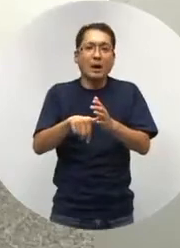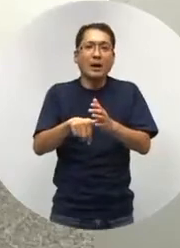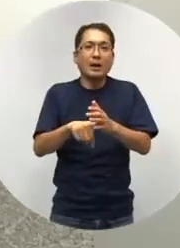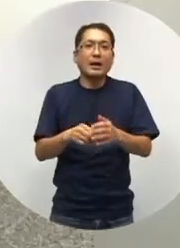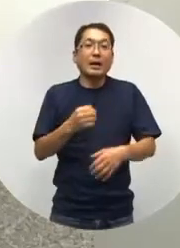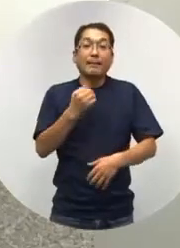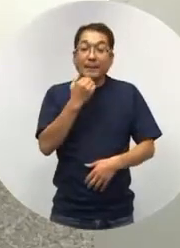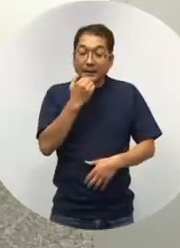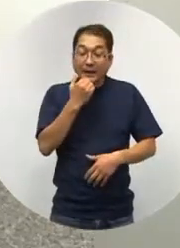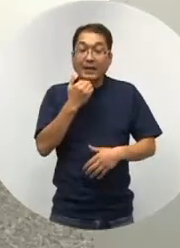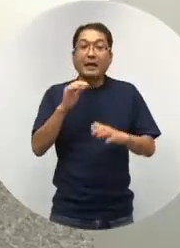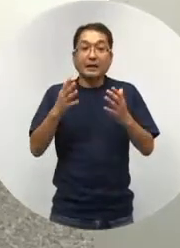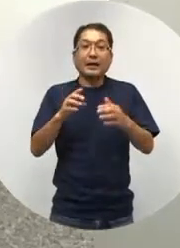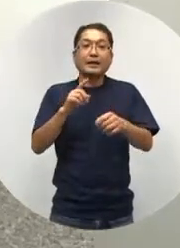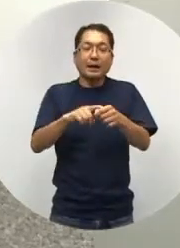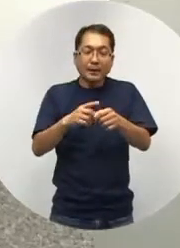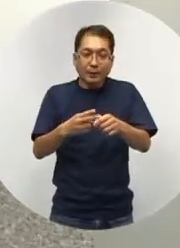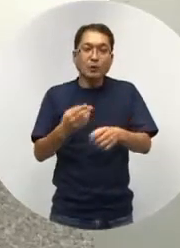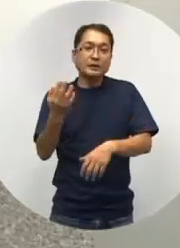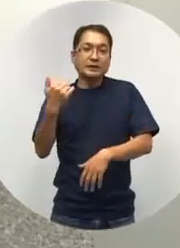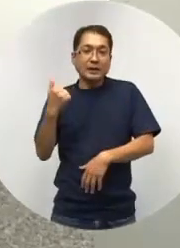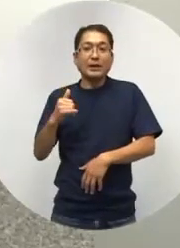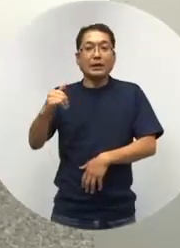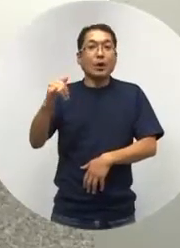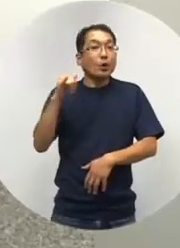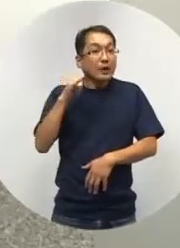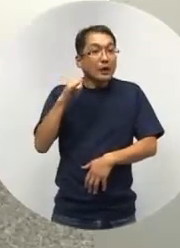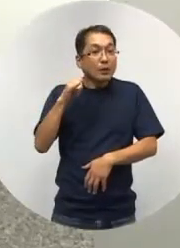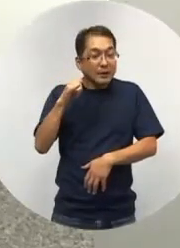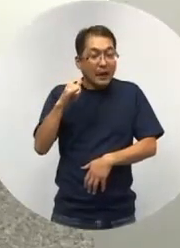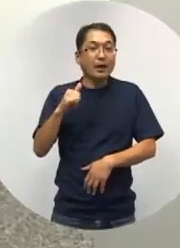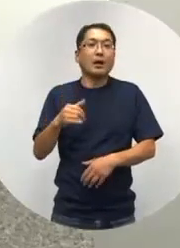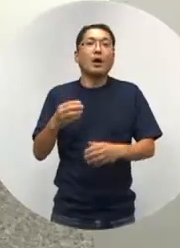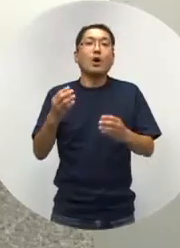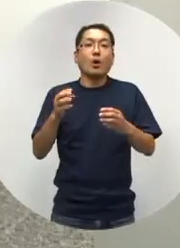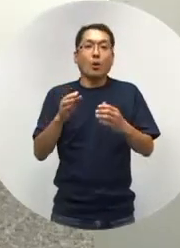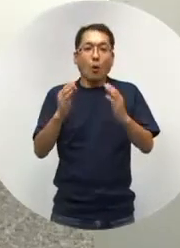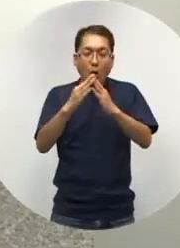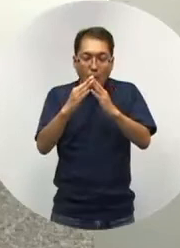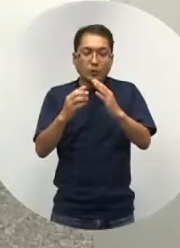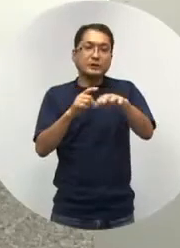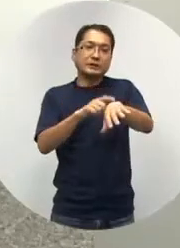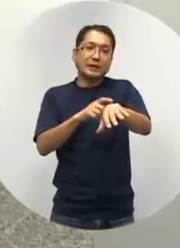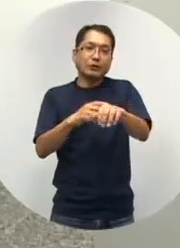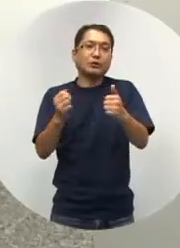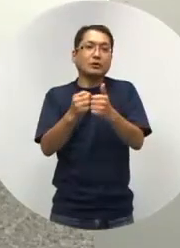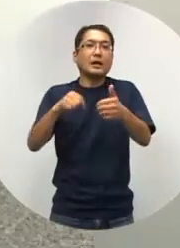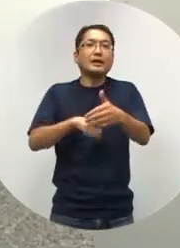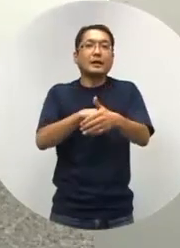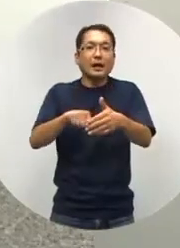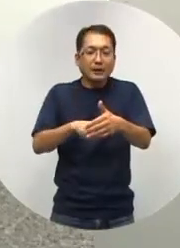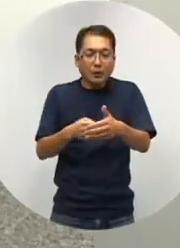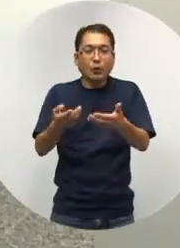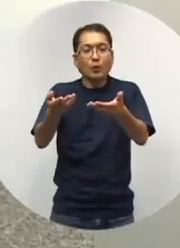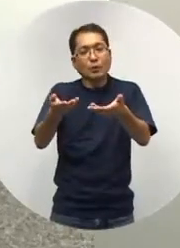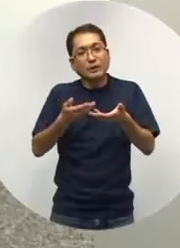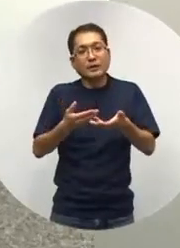たせしないためにも、お電話などで訪問時間や相談内容をお伝えしていただけると幸いです。